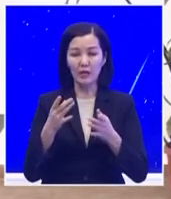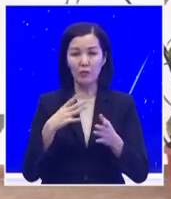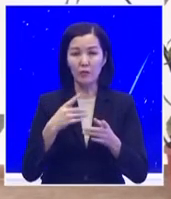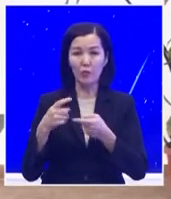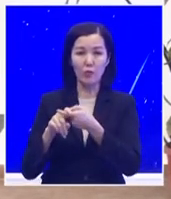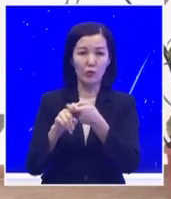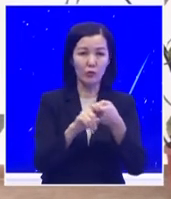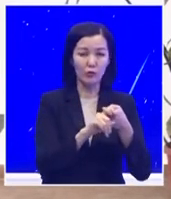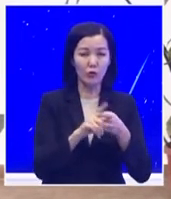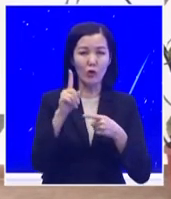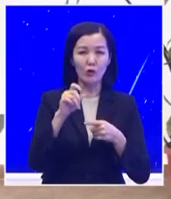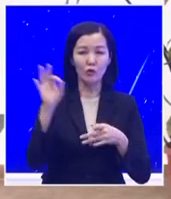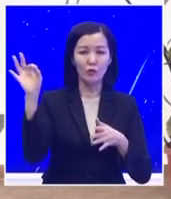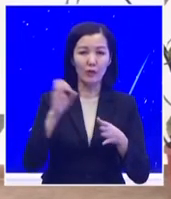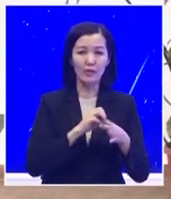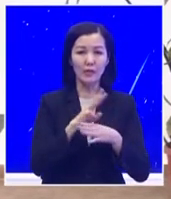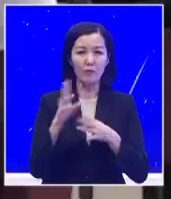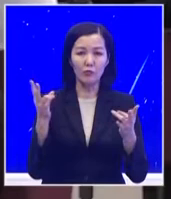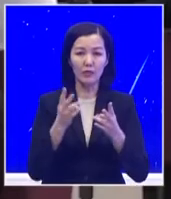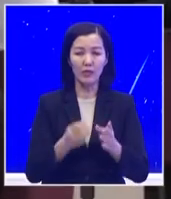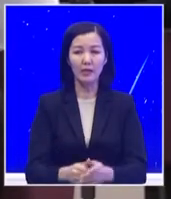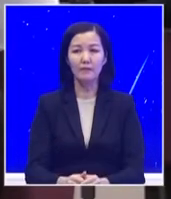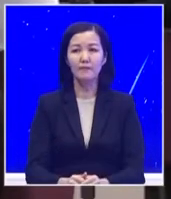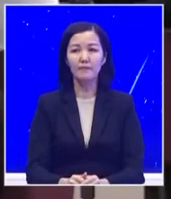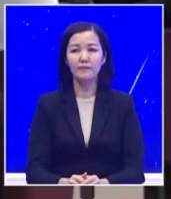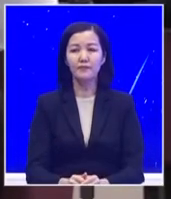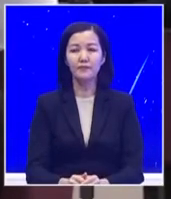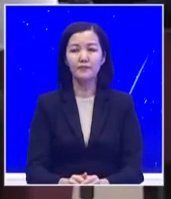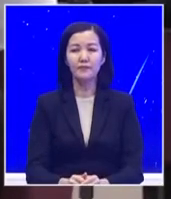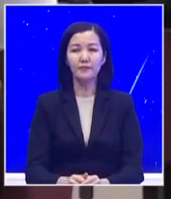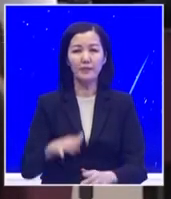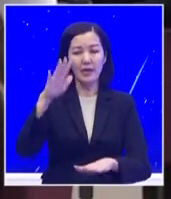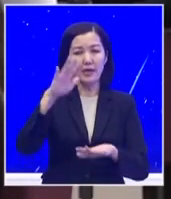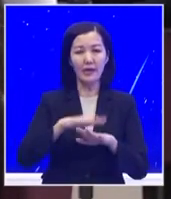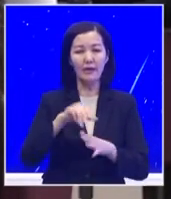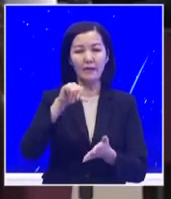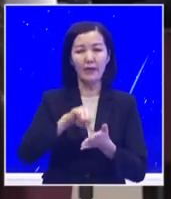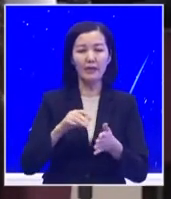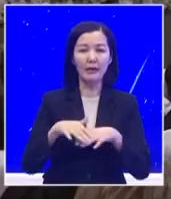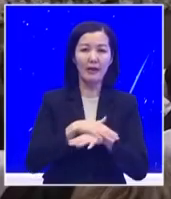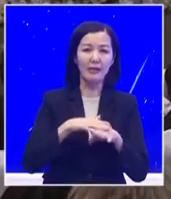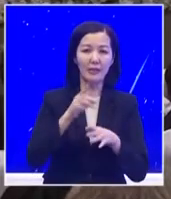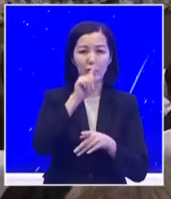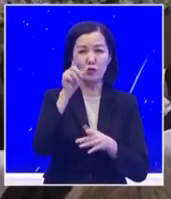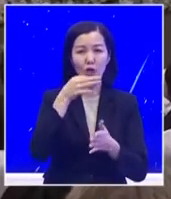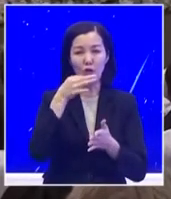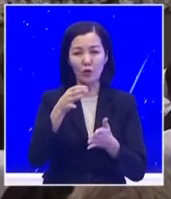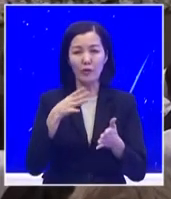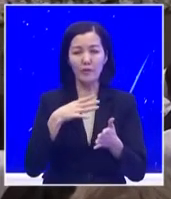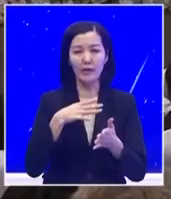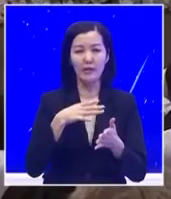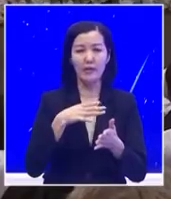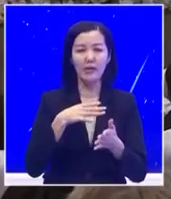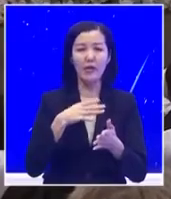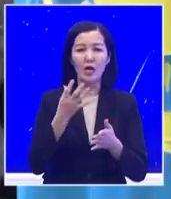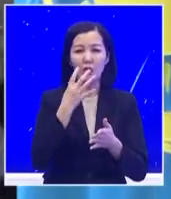Жалпы 100% біз қамтуымыз керек. Марат Мелісұлы баяндамадан соң аудан тұрғындарының сұрағына жауап берді. Көптің айтуынша,